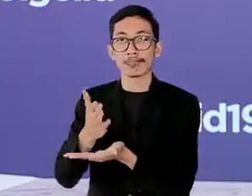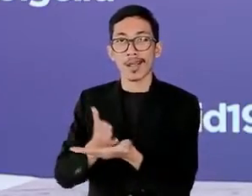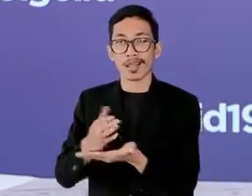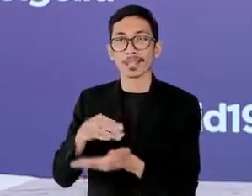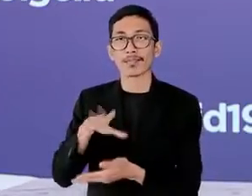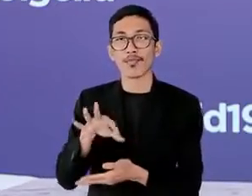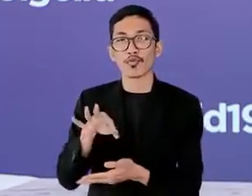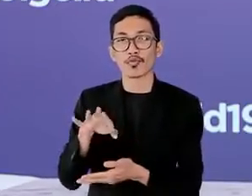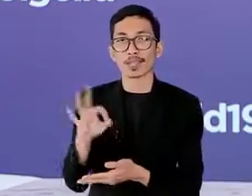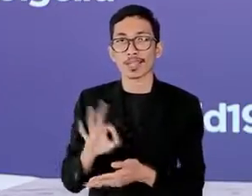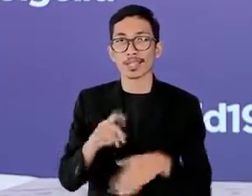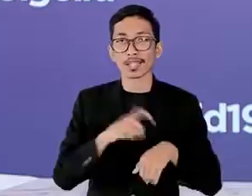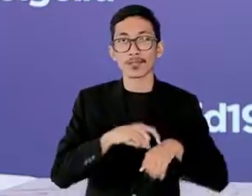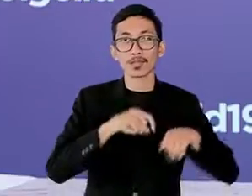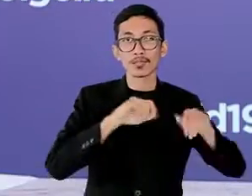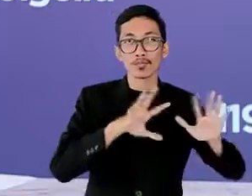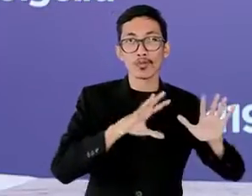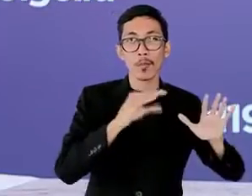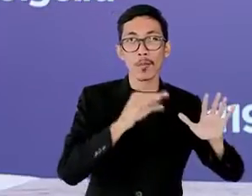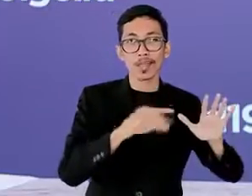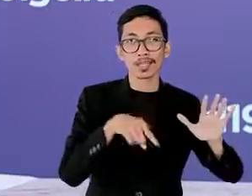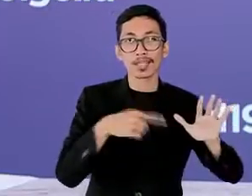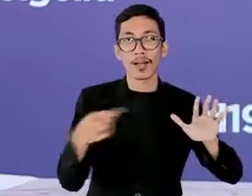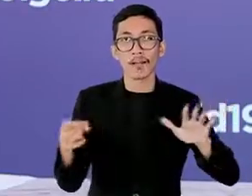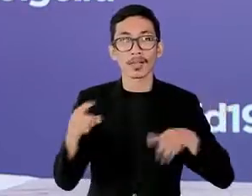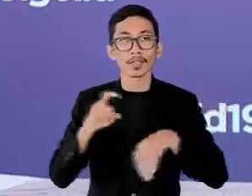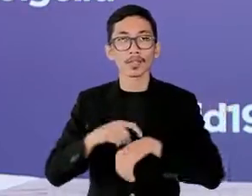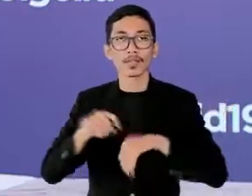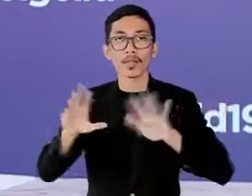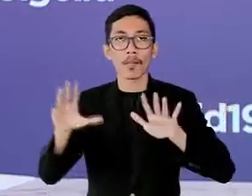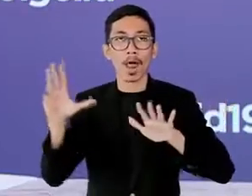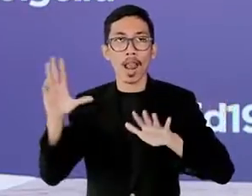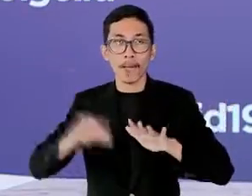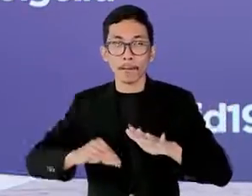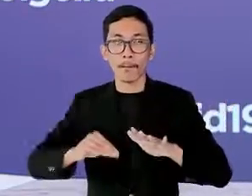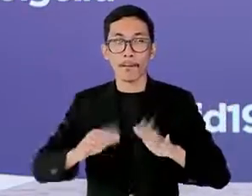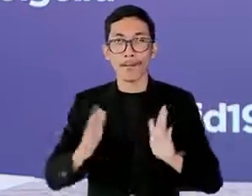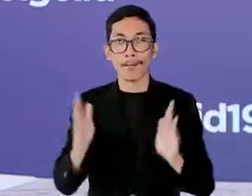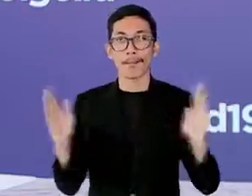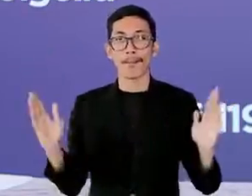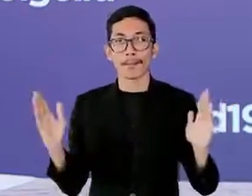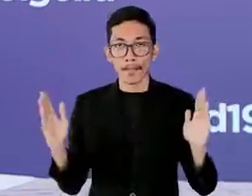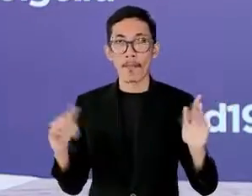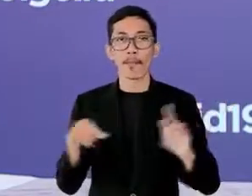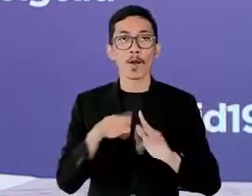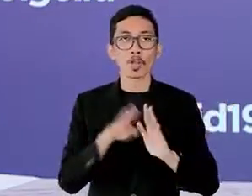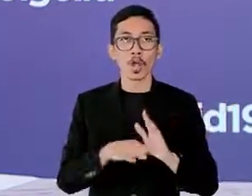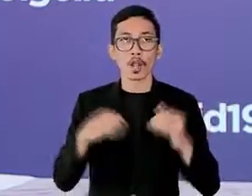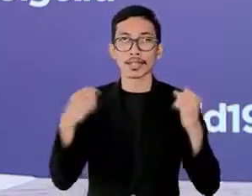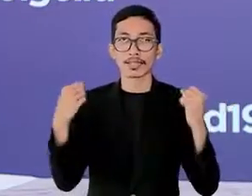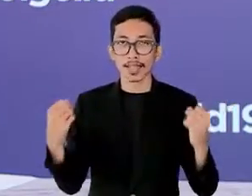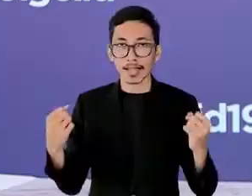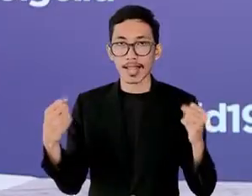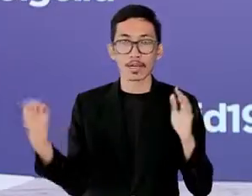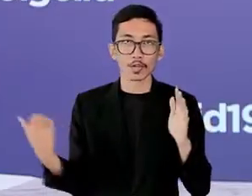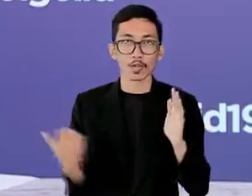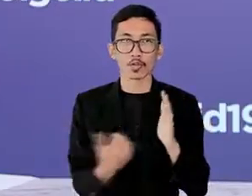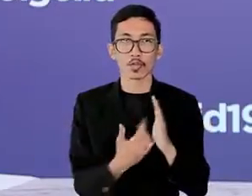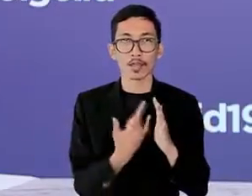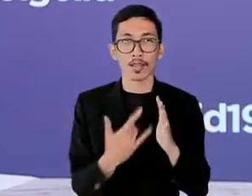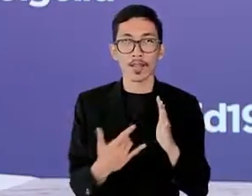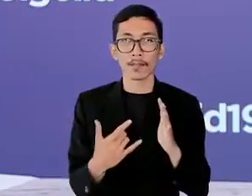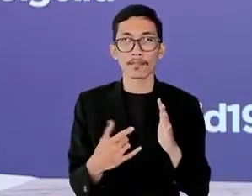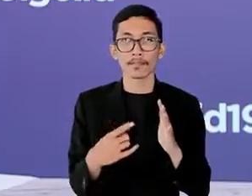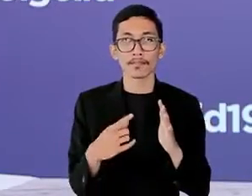1000 sampai dengan 2100 waktu setempat dimana portal kesehatan merujuk pada pedoman dari